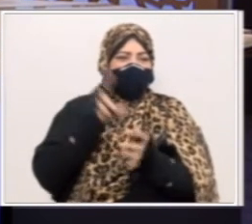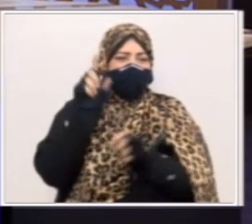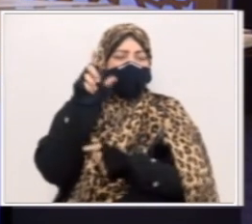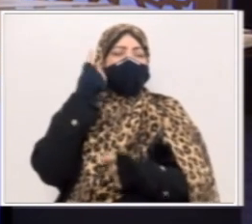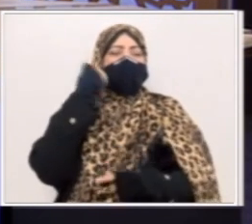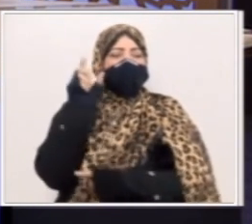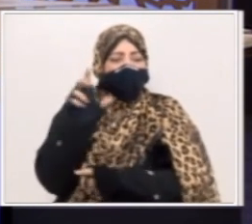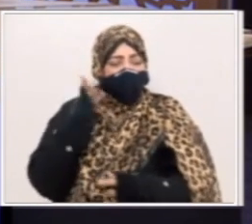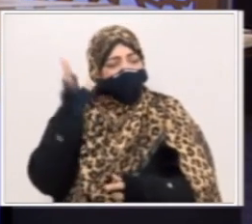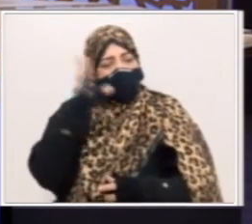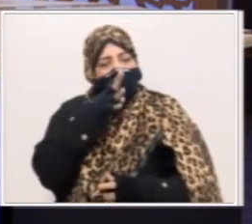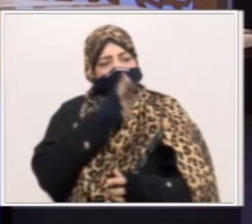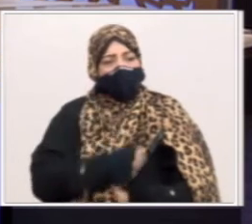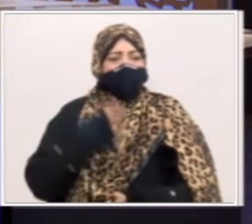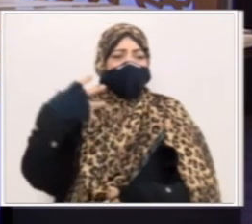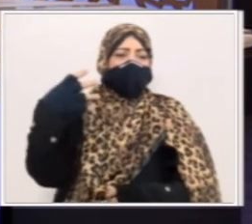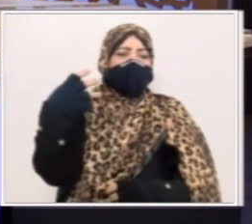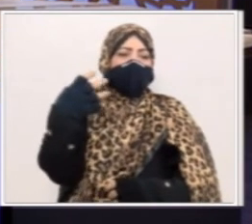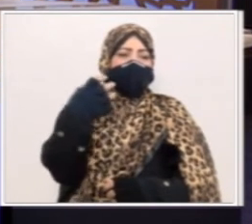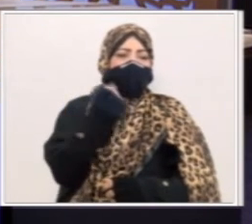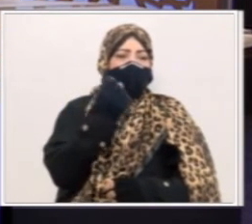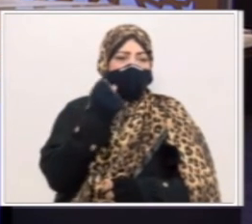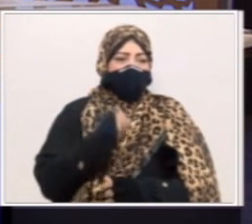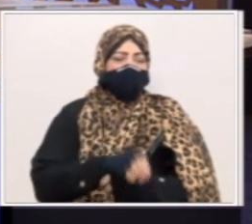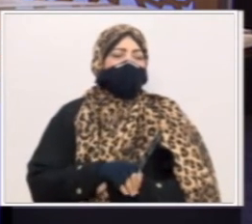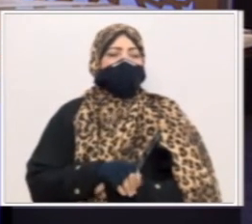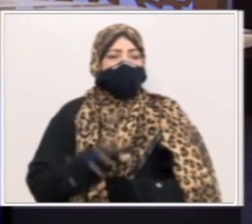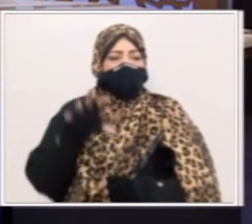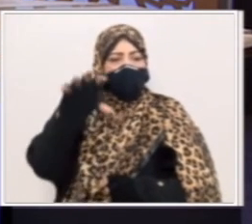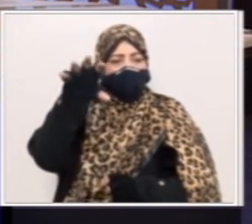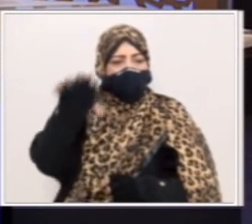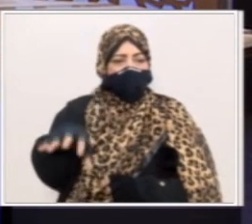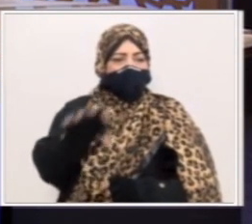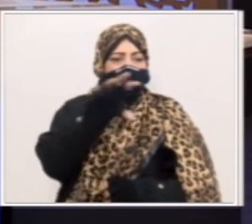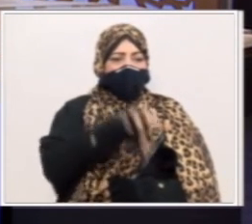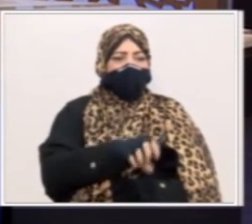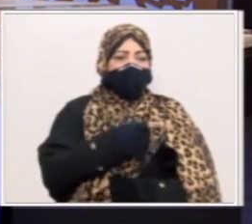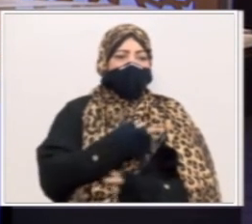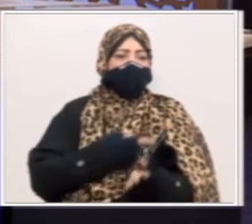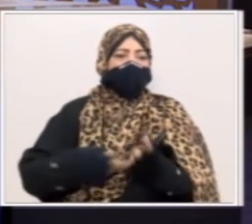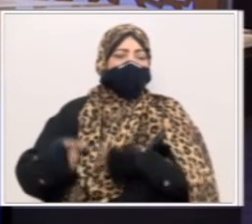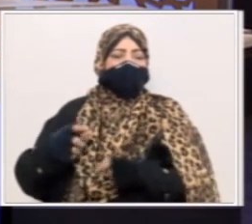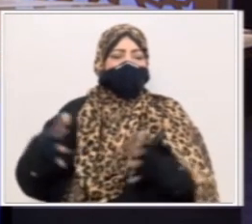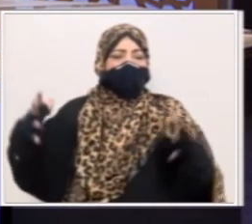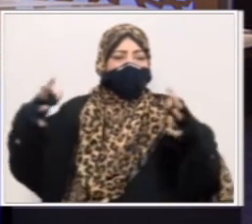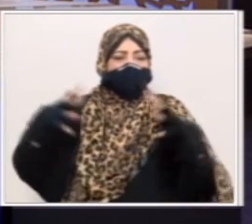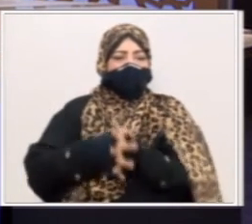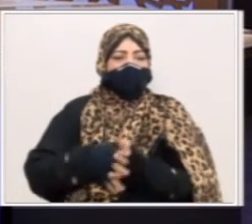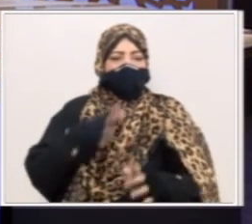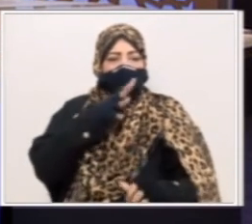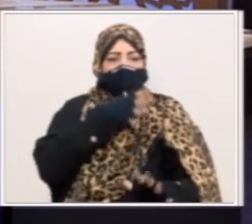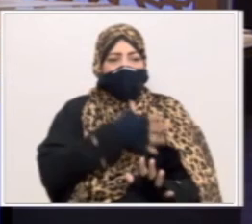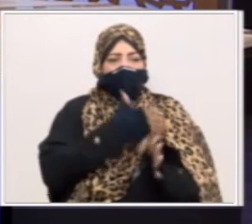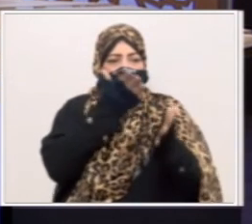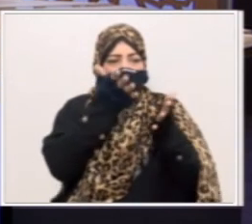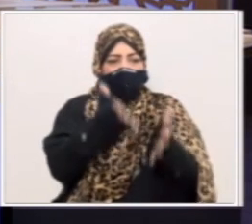مكان وأعظم مكان اجتمع فيه الأنبياء كلهم أجمعون. لم يجتمع الأنبياء فيما نعلم والله أعلم في مكان إلا في بيت